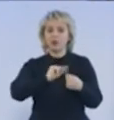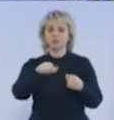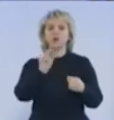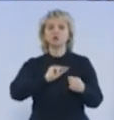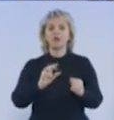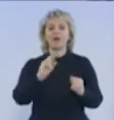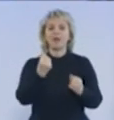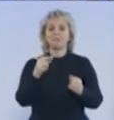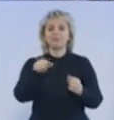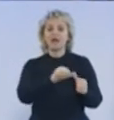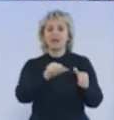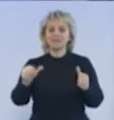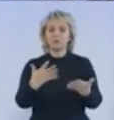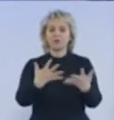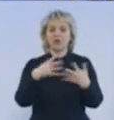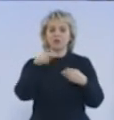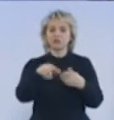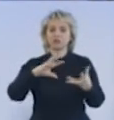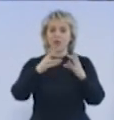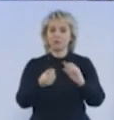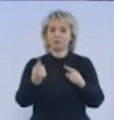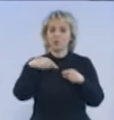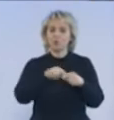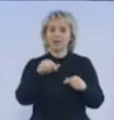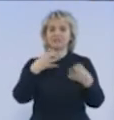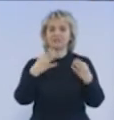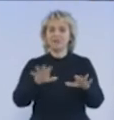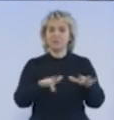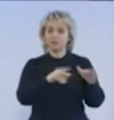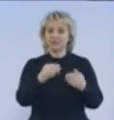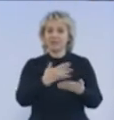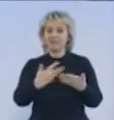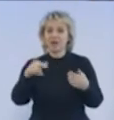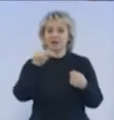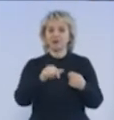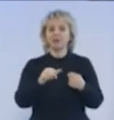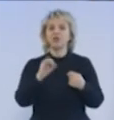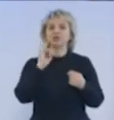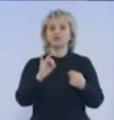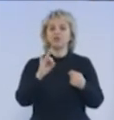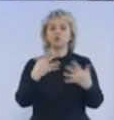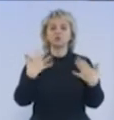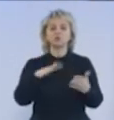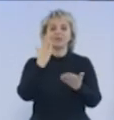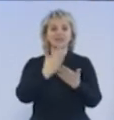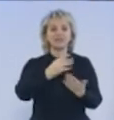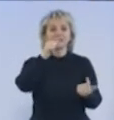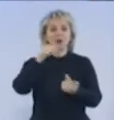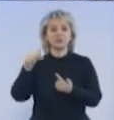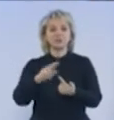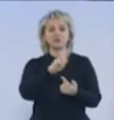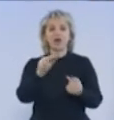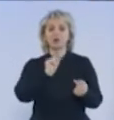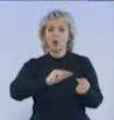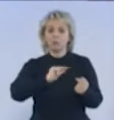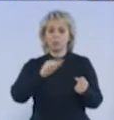и капитала. Ну, основное, конечно, по объему – это свободное движение товаров. И уже есть определенные как бы,